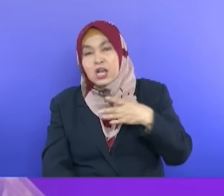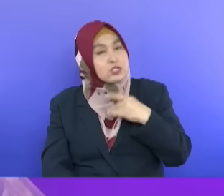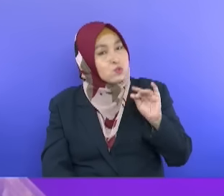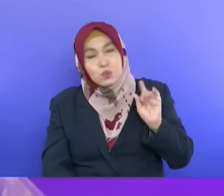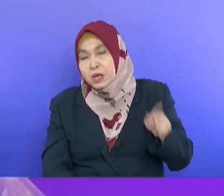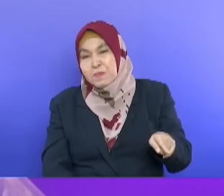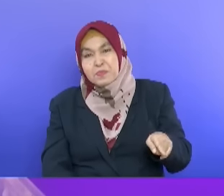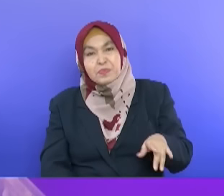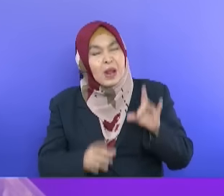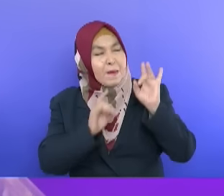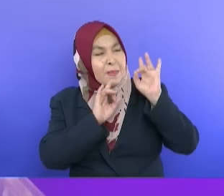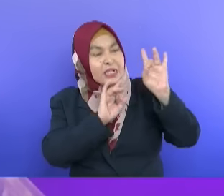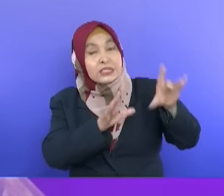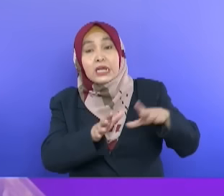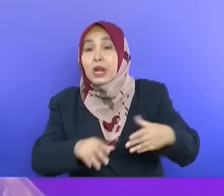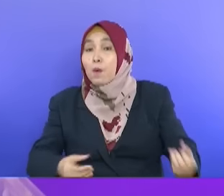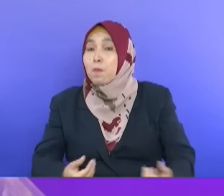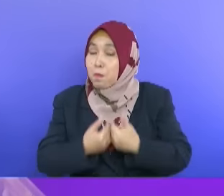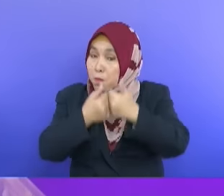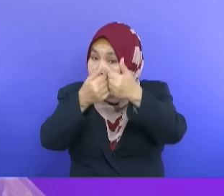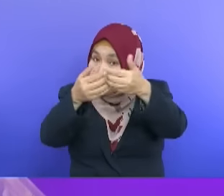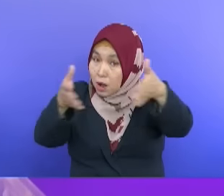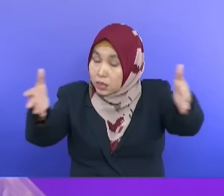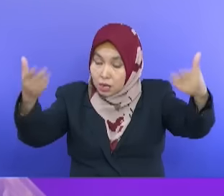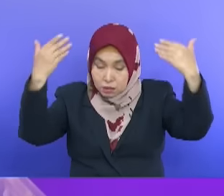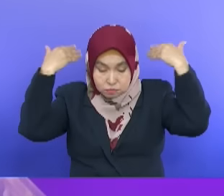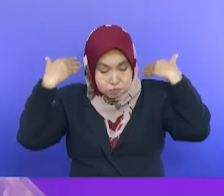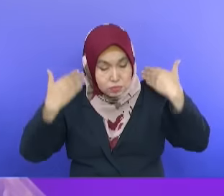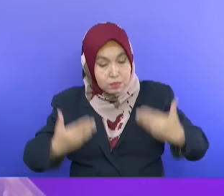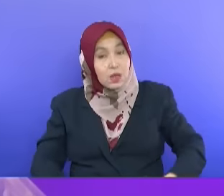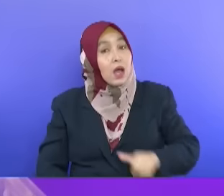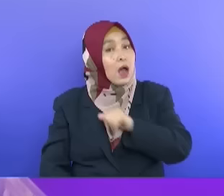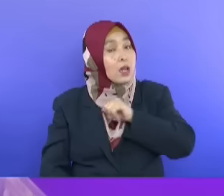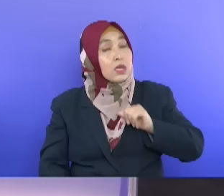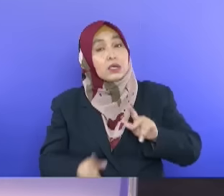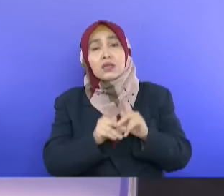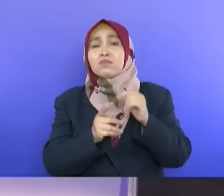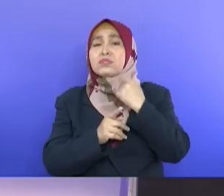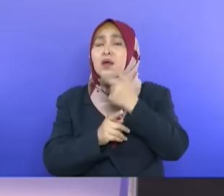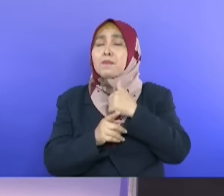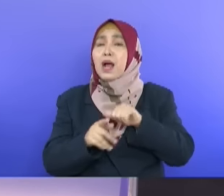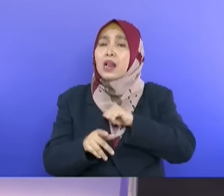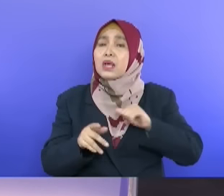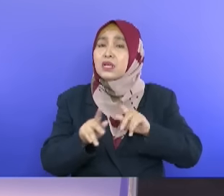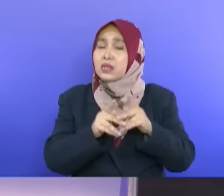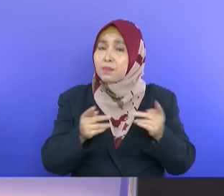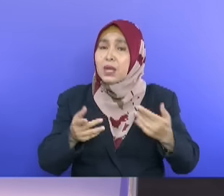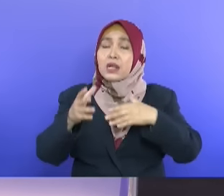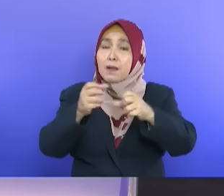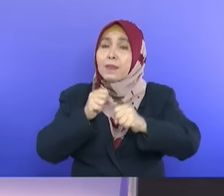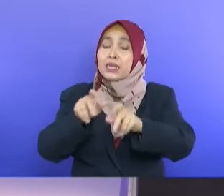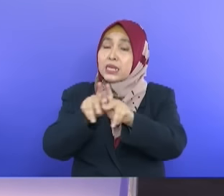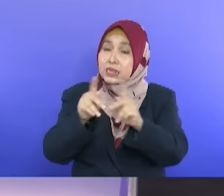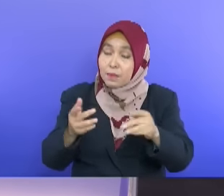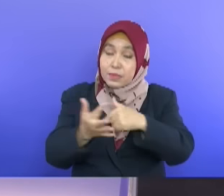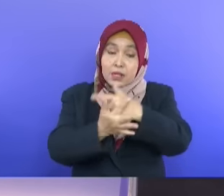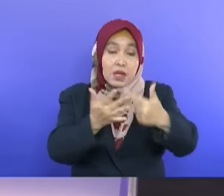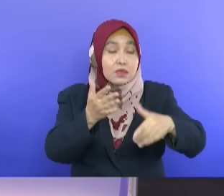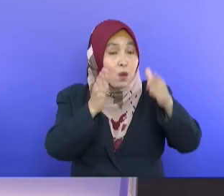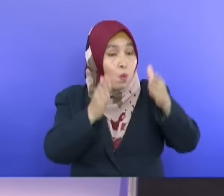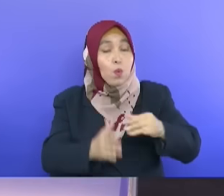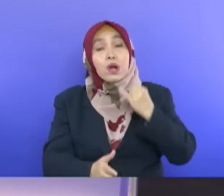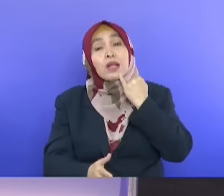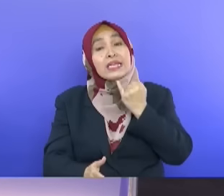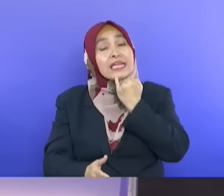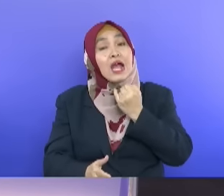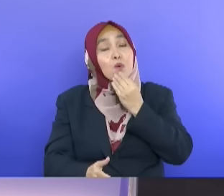suka dan kali ini Allah membongkar lagi dalam diri mereka ahlil kitab ini siapa ahli kitab ahli kitab mikir yang dapat kita pesannya di kalangan orang Yahudi